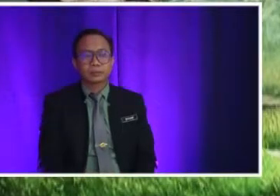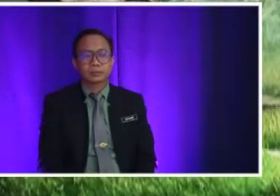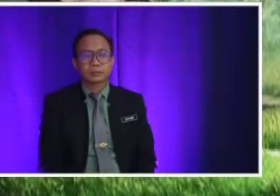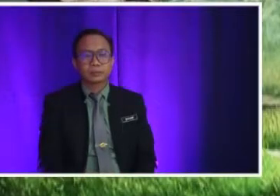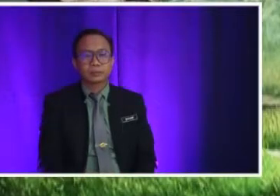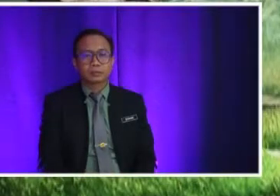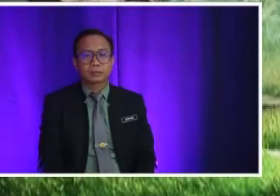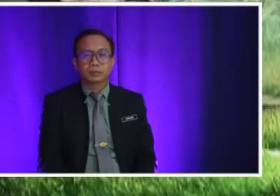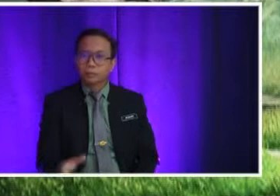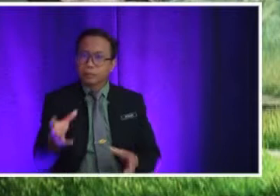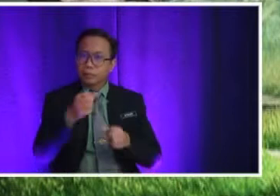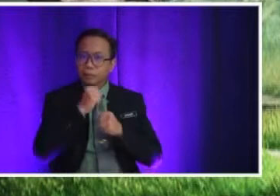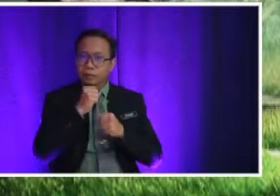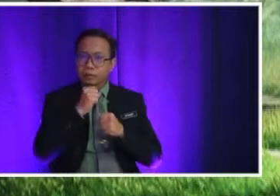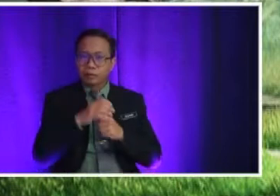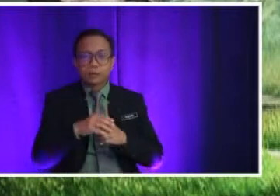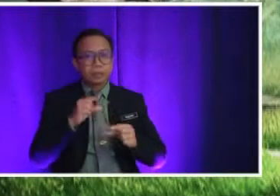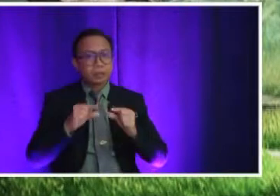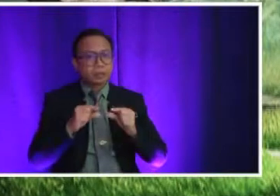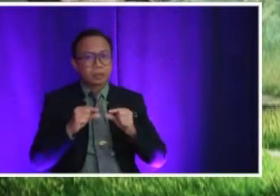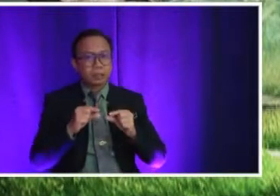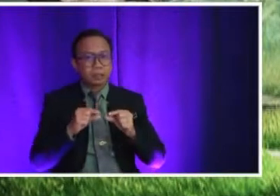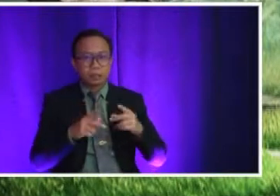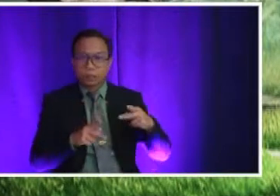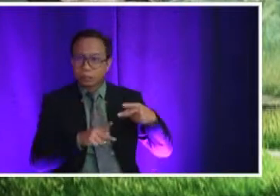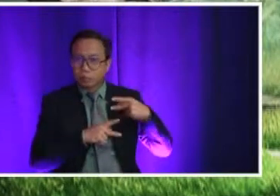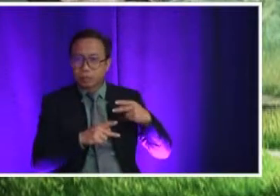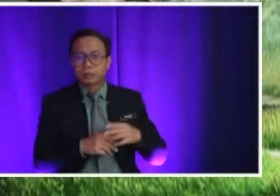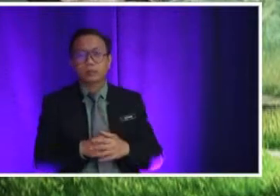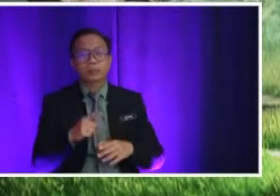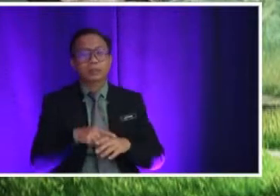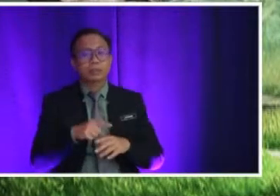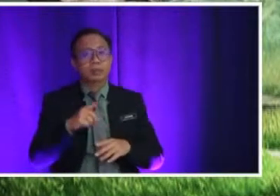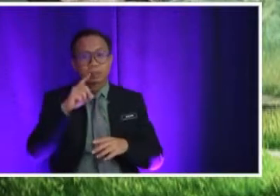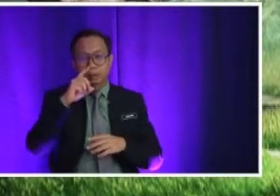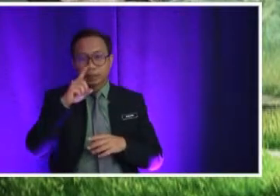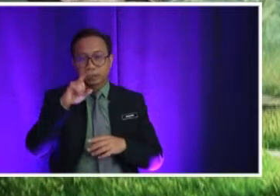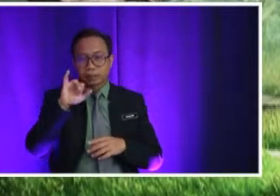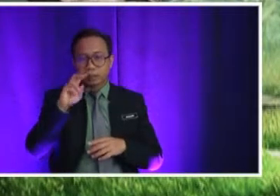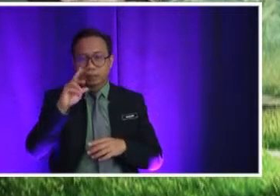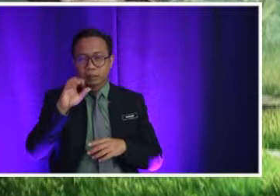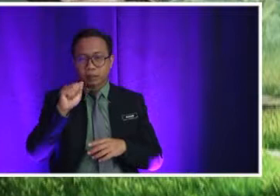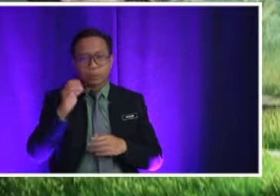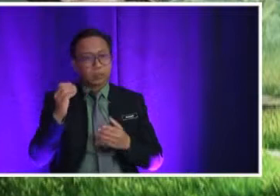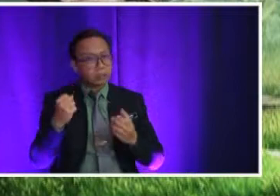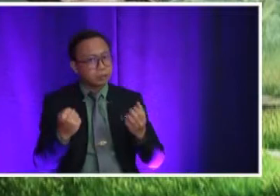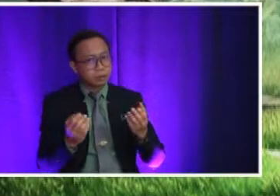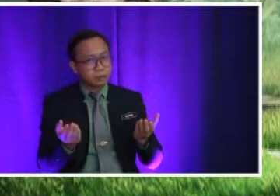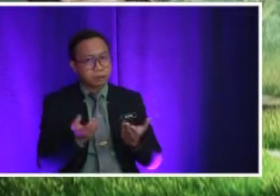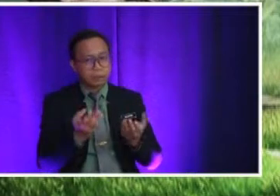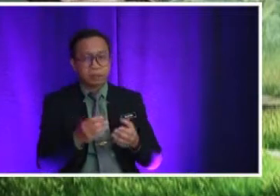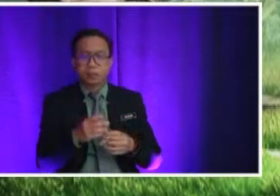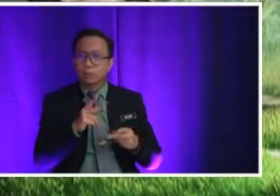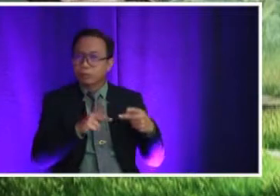Hai hasil presiden gerakan komunis antarbank sedikit kita India Indah menggeser pengikut komunis